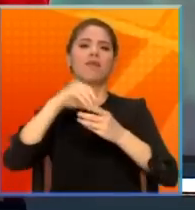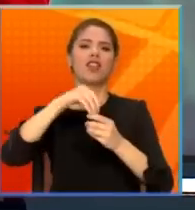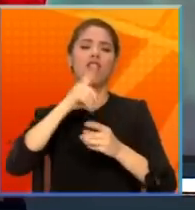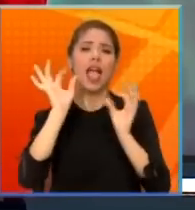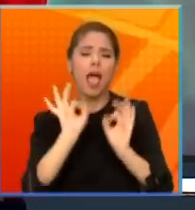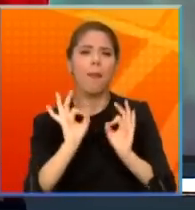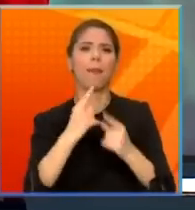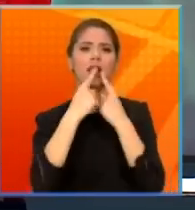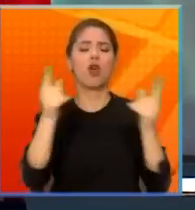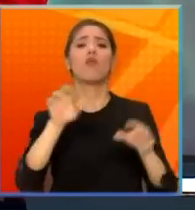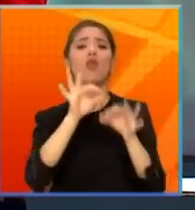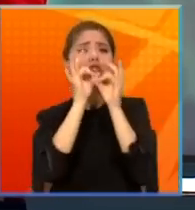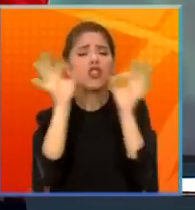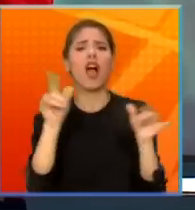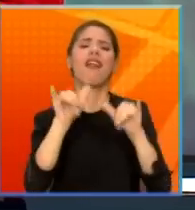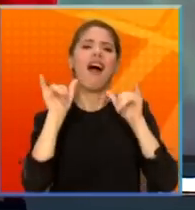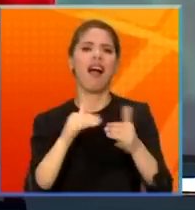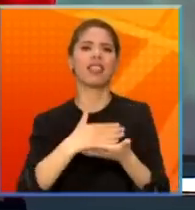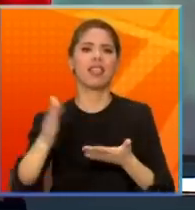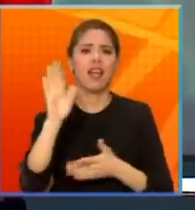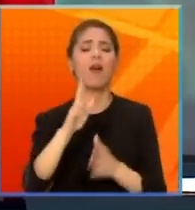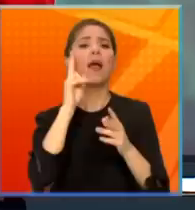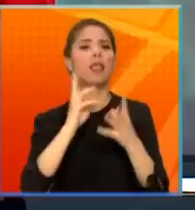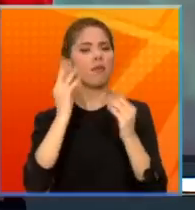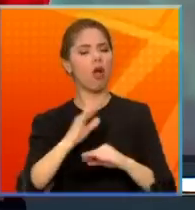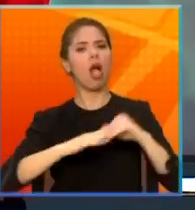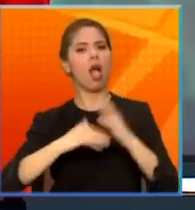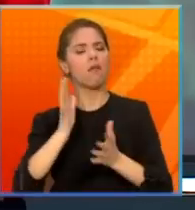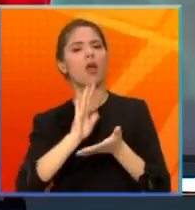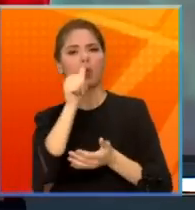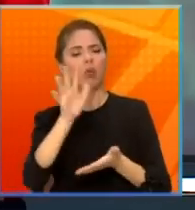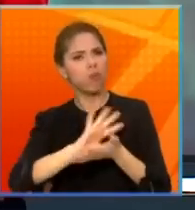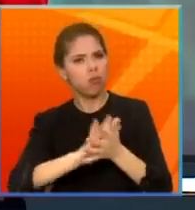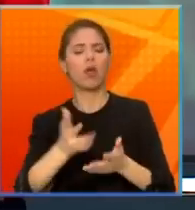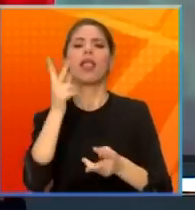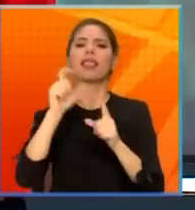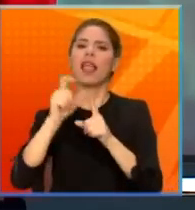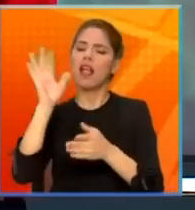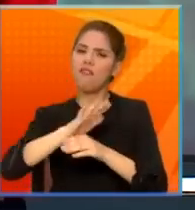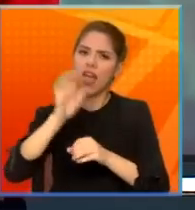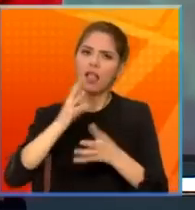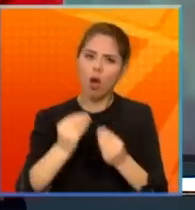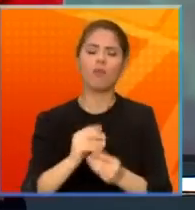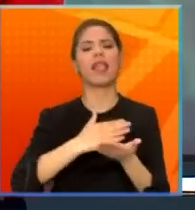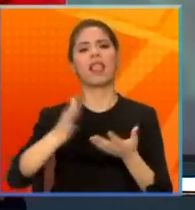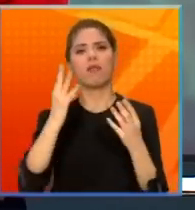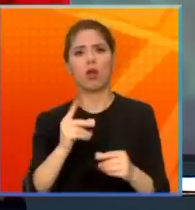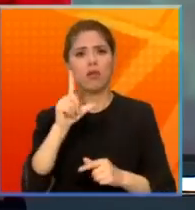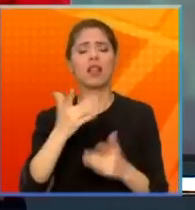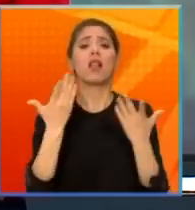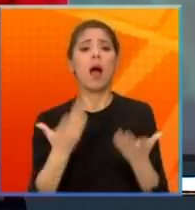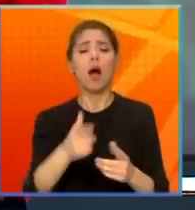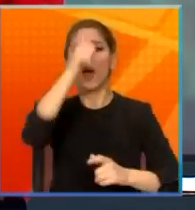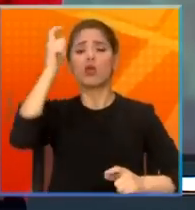Bu çağrımız baki. Yani temiz olmaya, ellerimizi sık sık yıkamaya ve dezenfekte etmeye devam edeceğiz. Ama